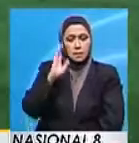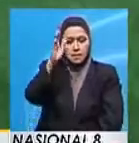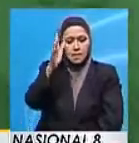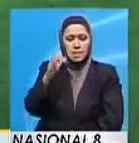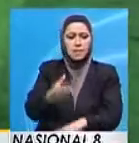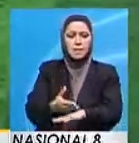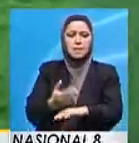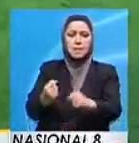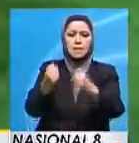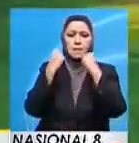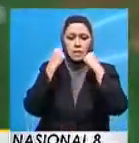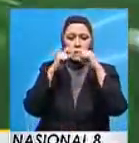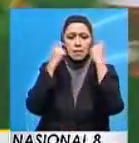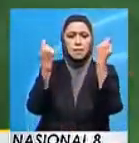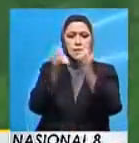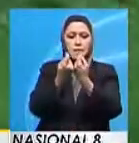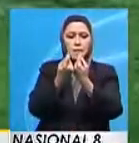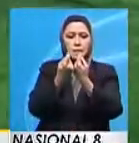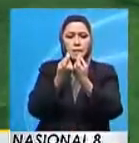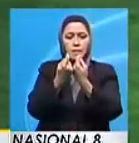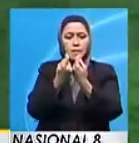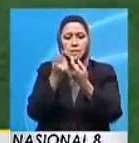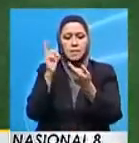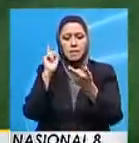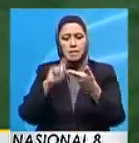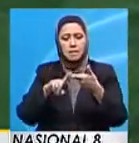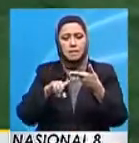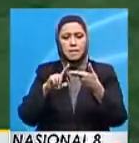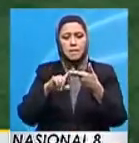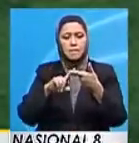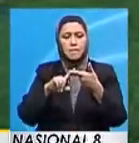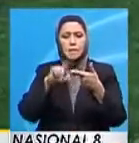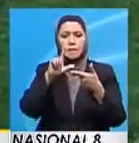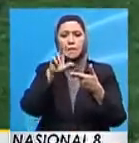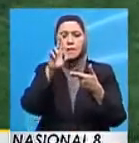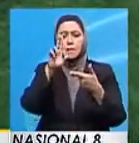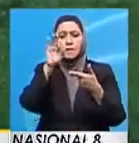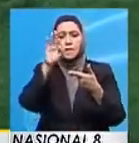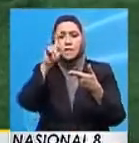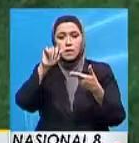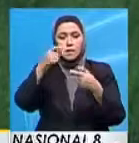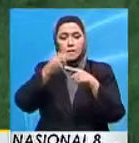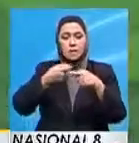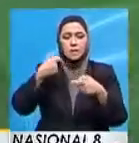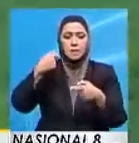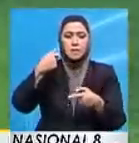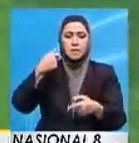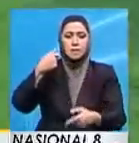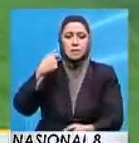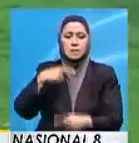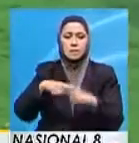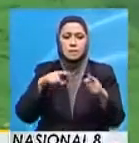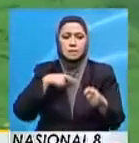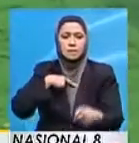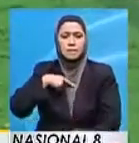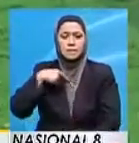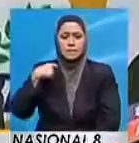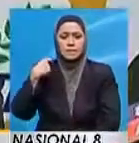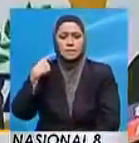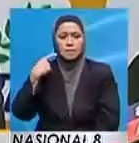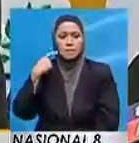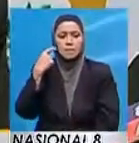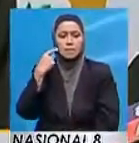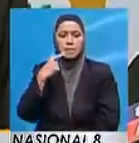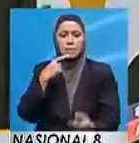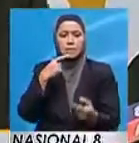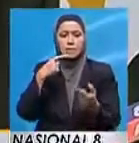menguatkan jentera pertahanan manakala Lutfulla Turayev dari Uzbekistan mainkan peranan di bahagian tengah.